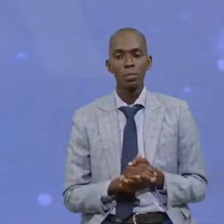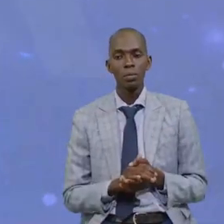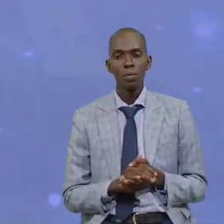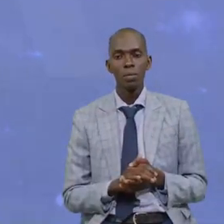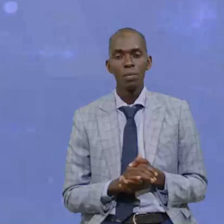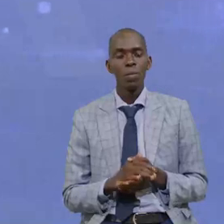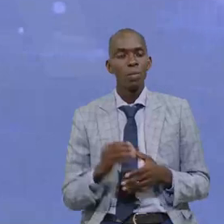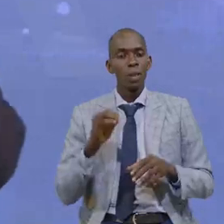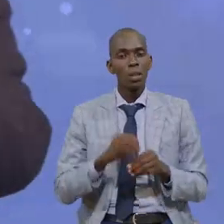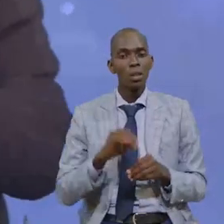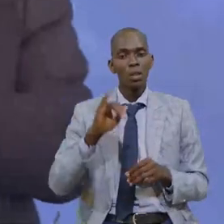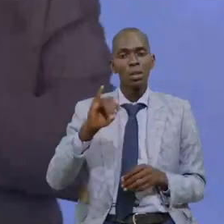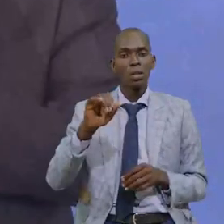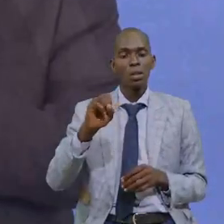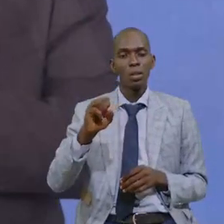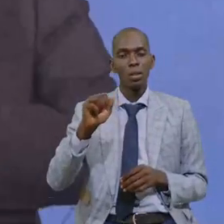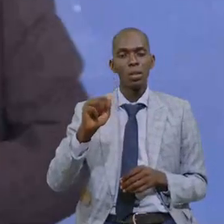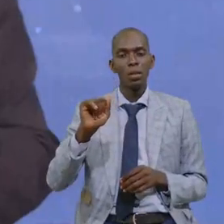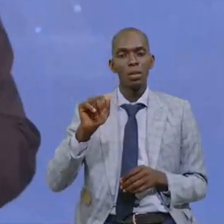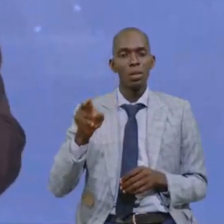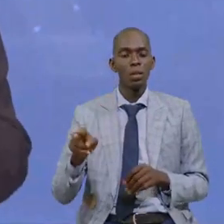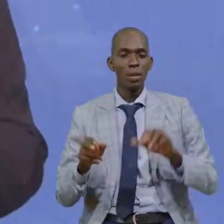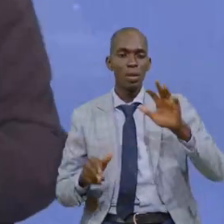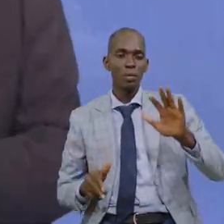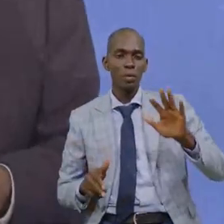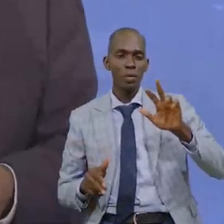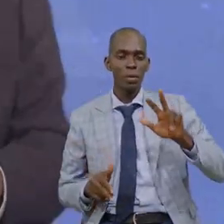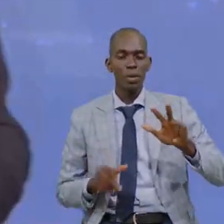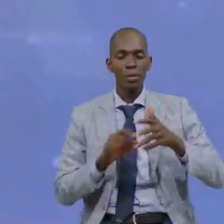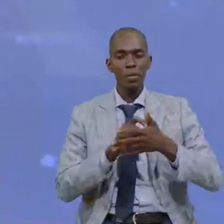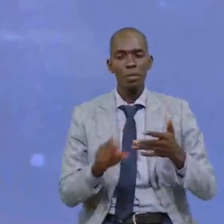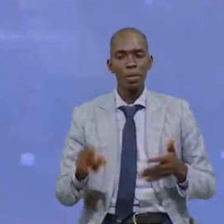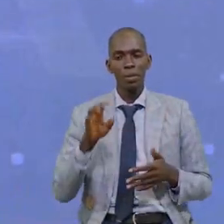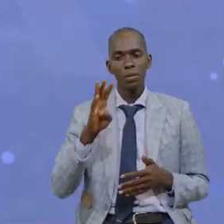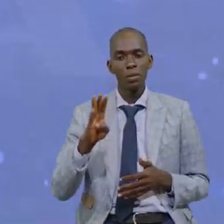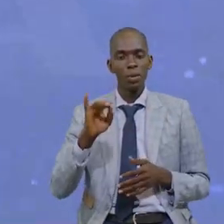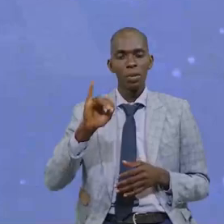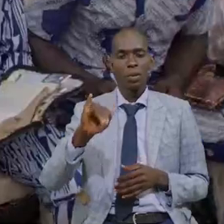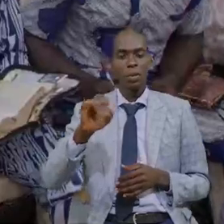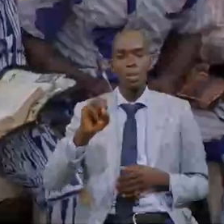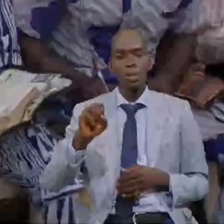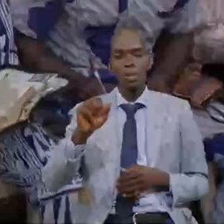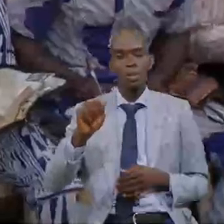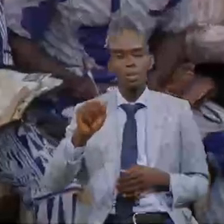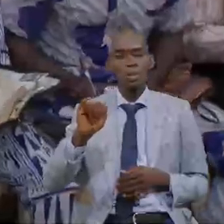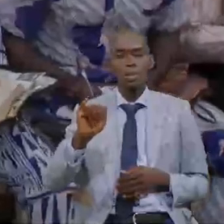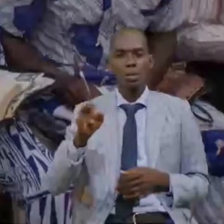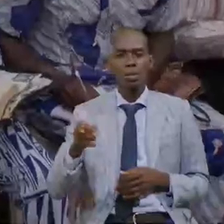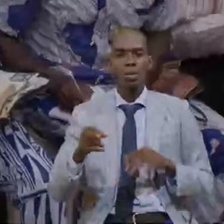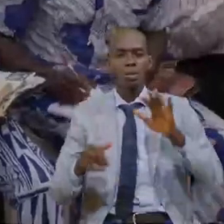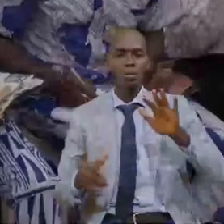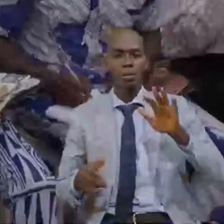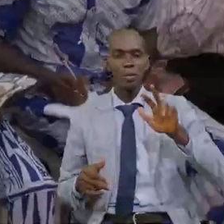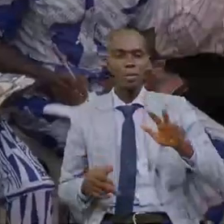Voyons Ésaïe 53, verset 4. Ésaïe 53, verset 4.